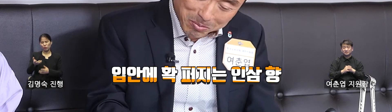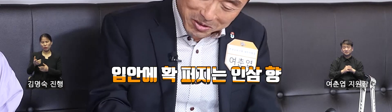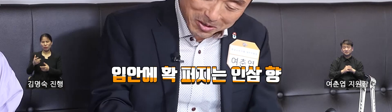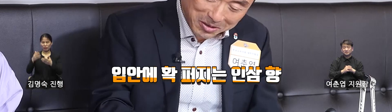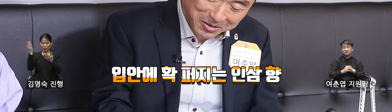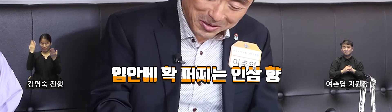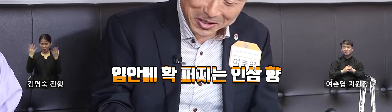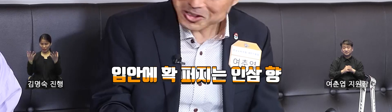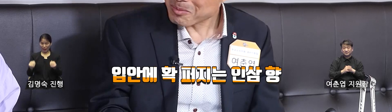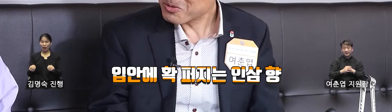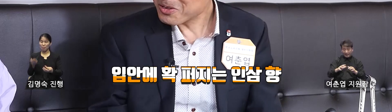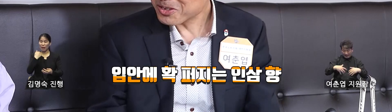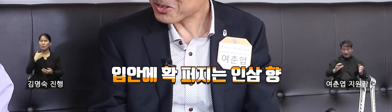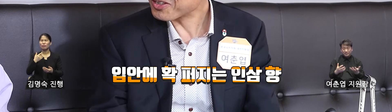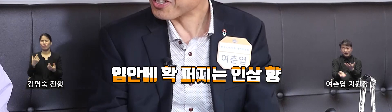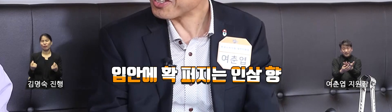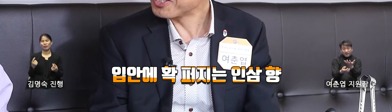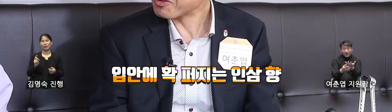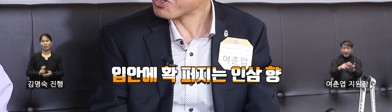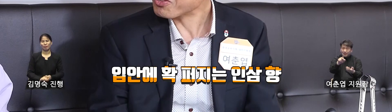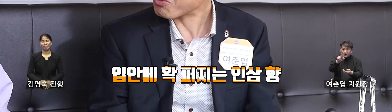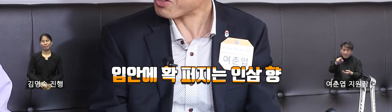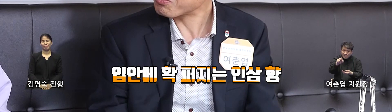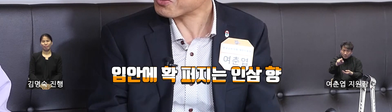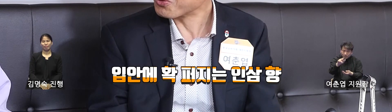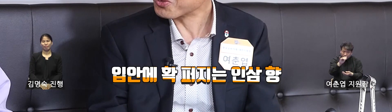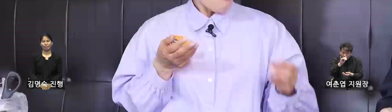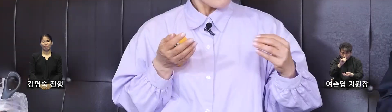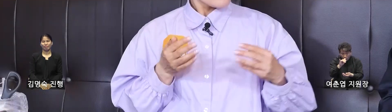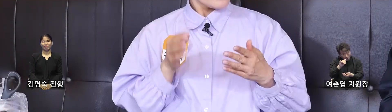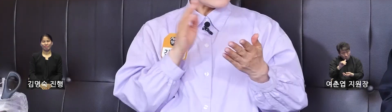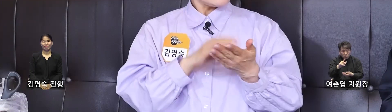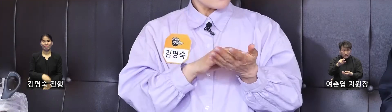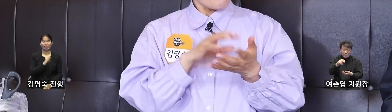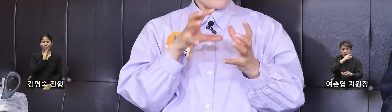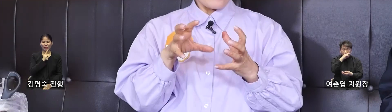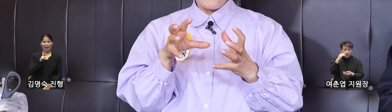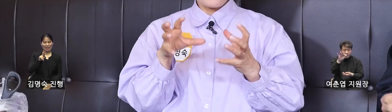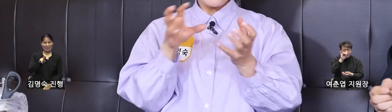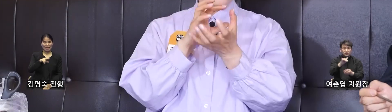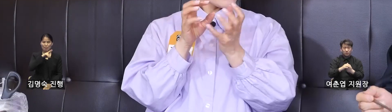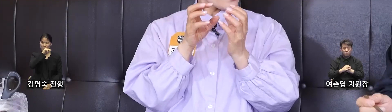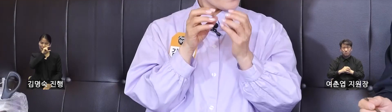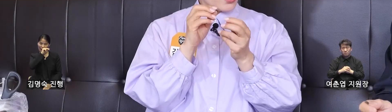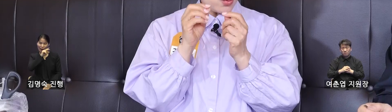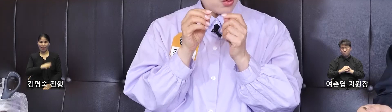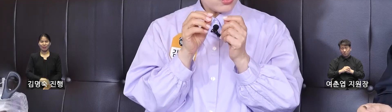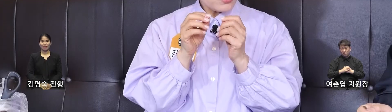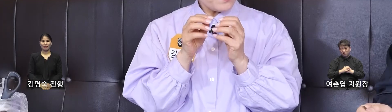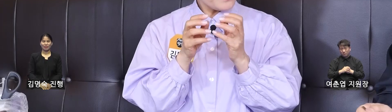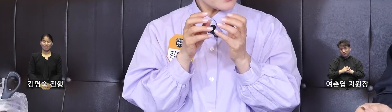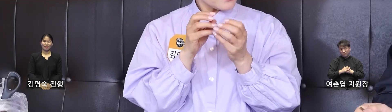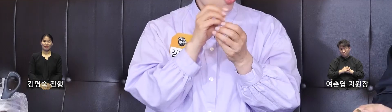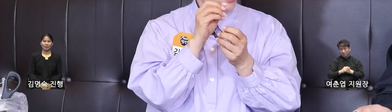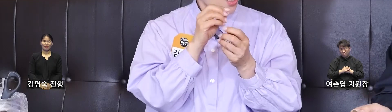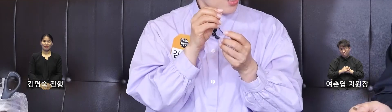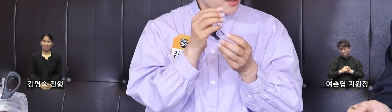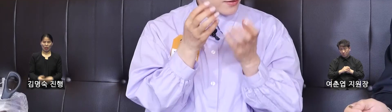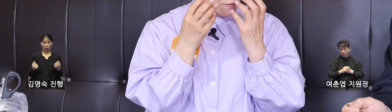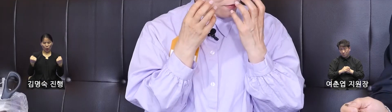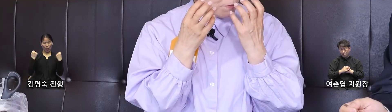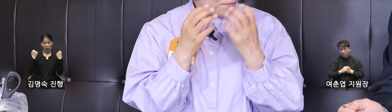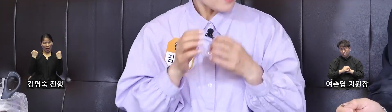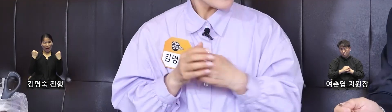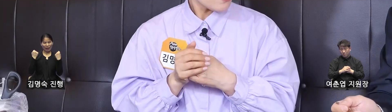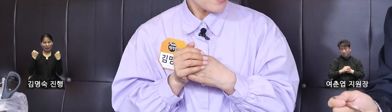그 갈비탕에 인삼을 넣으셨나? 인삼 향이 확 풍겨오는데요. 그냥 인삼, 파 뭐 이런 좀 조금 그